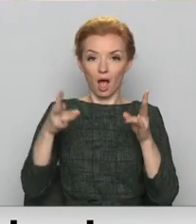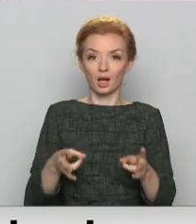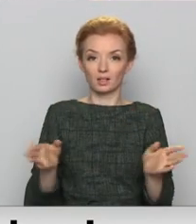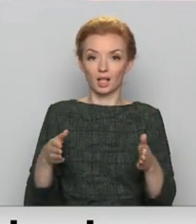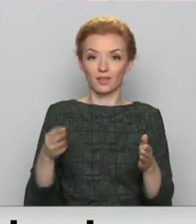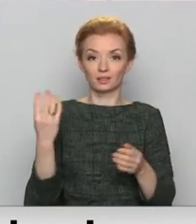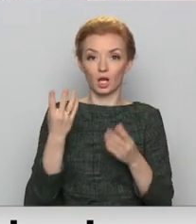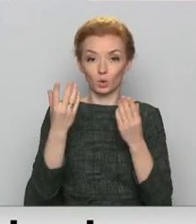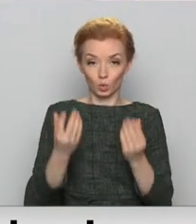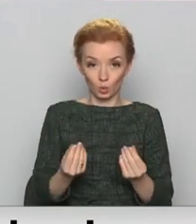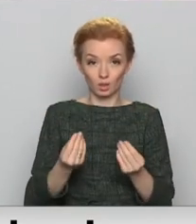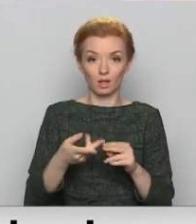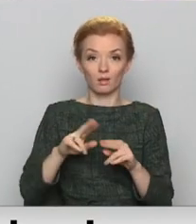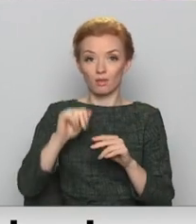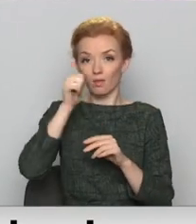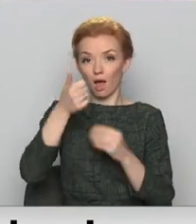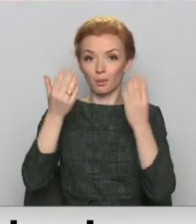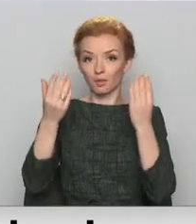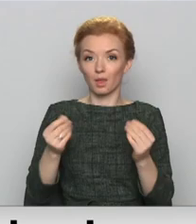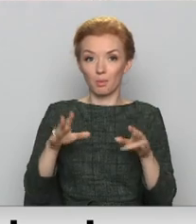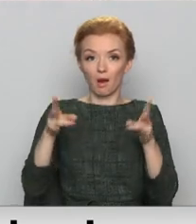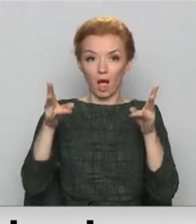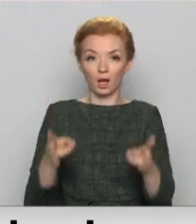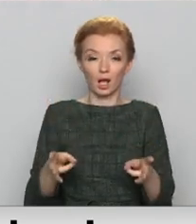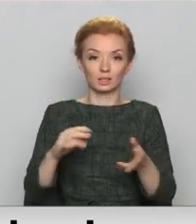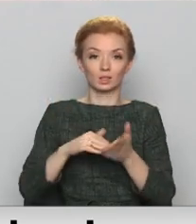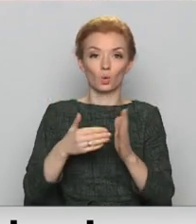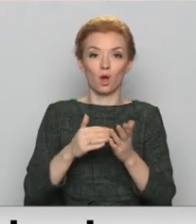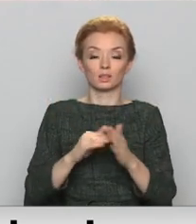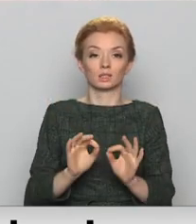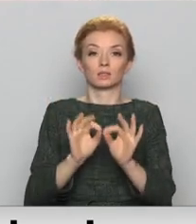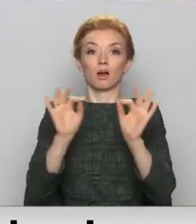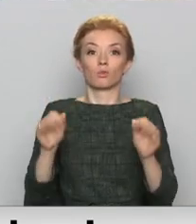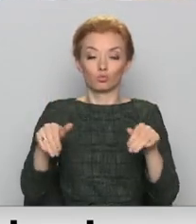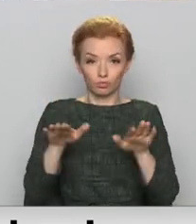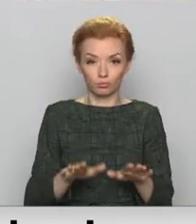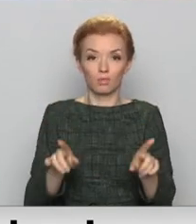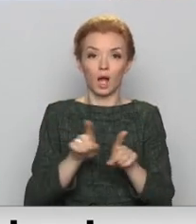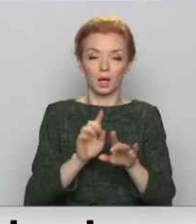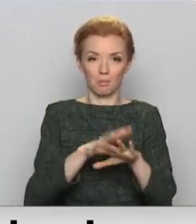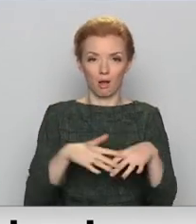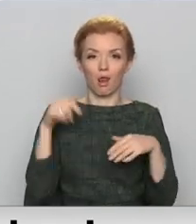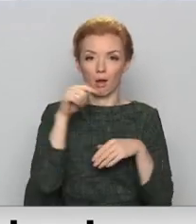ceturtdien, visticamāk jau nākamajā dienā par ārkārtējās situācijas ieviešanu varētu lemt arī parlaments. Madara Līcīte, Latvijas Televīzija.